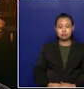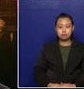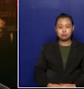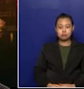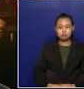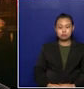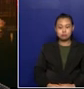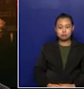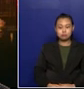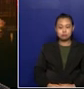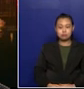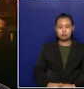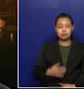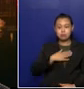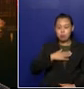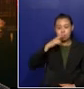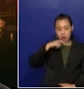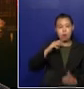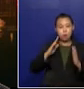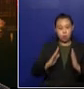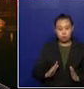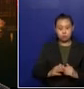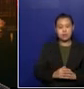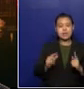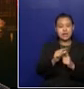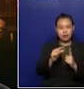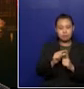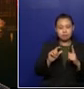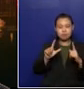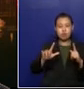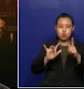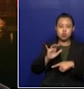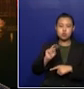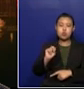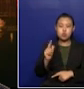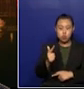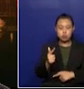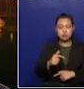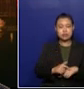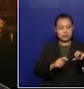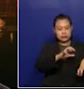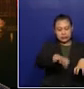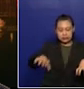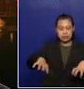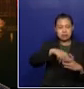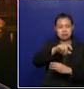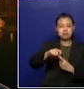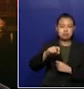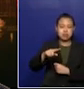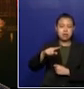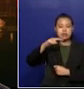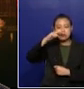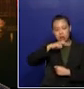ทยและพูดในฐานะความเป็นคนไทยนะคำนี้ได้มาเข้ามาทำลายเศรษฐกิจย่ำยี